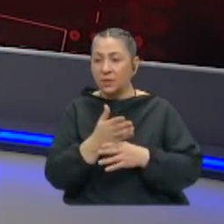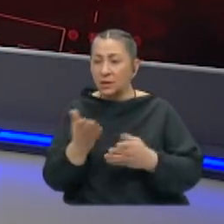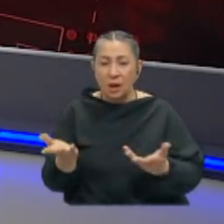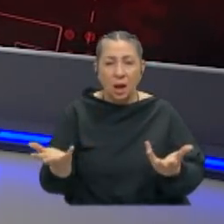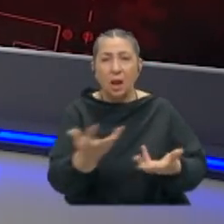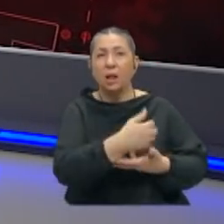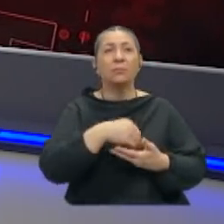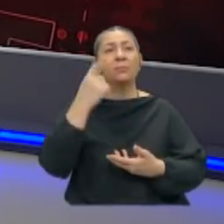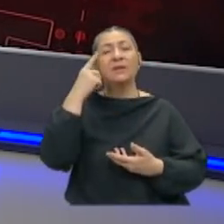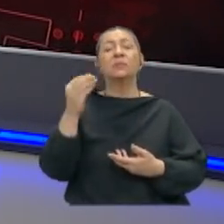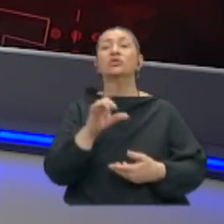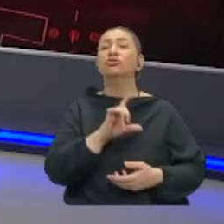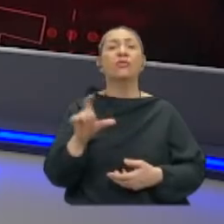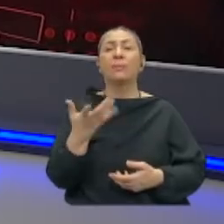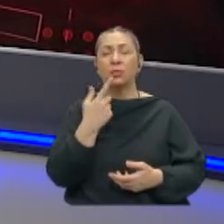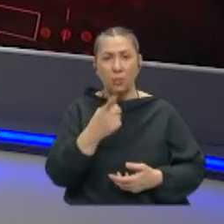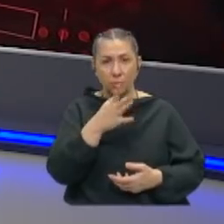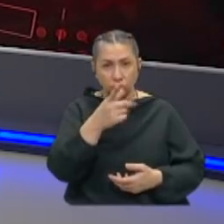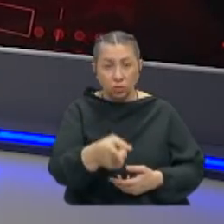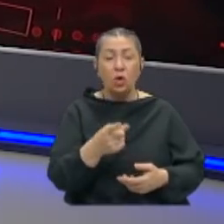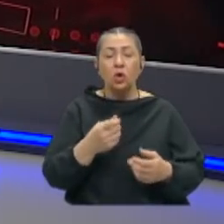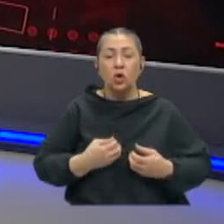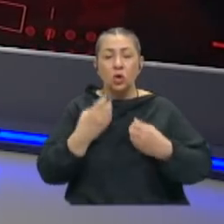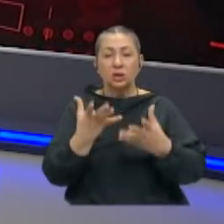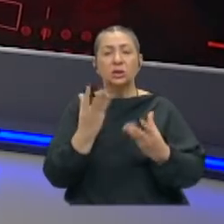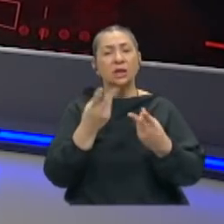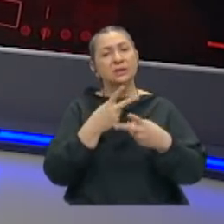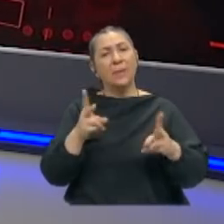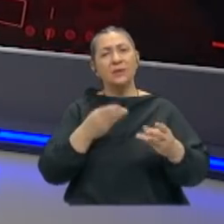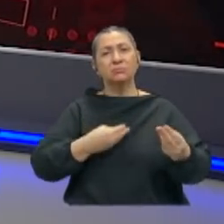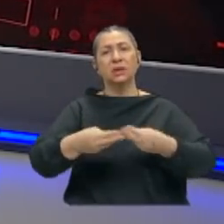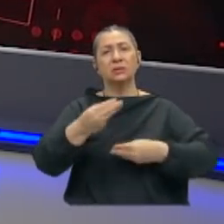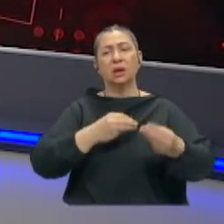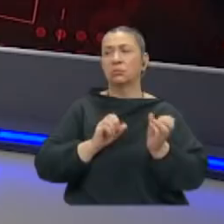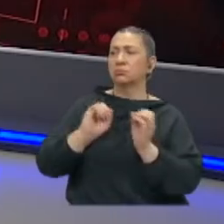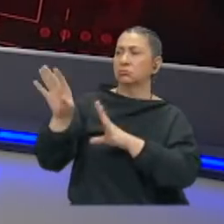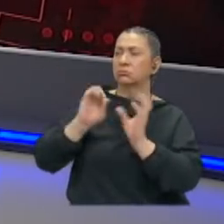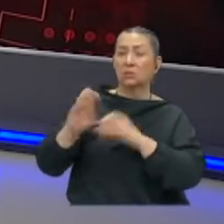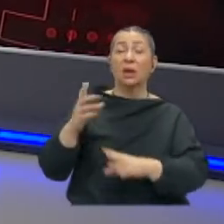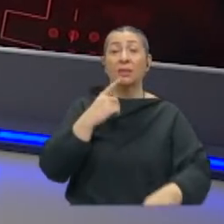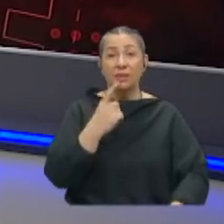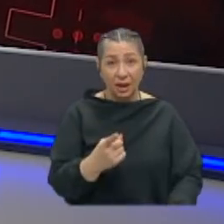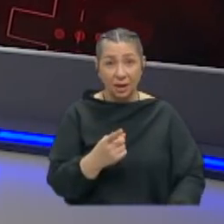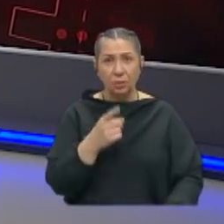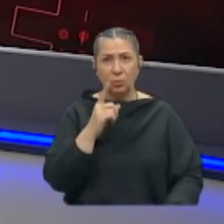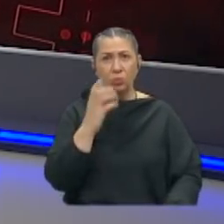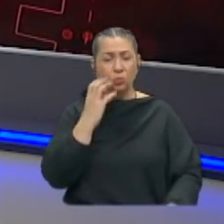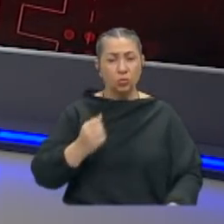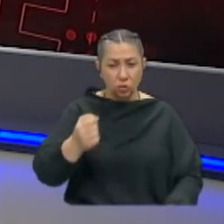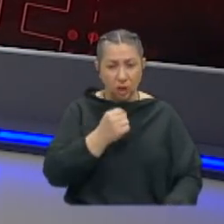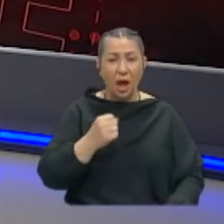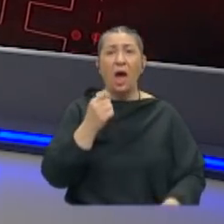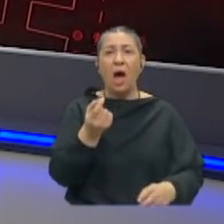bilgisi verilmedi. Bakanlık cevabında üretici daha çok serbest piyasayı tercih etmiştir diyerek verilen buğday ve